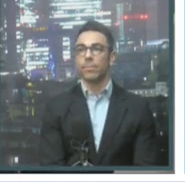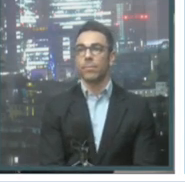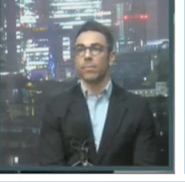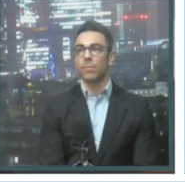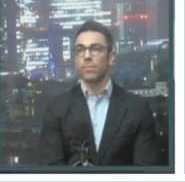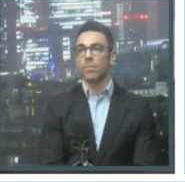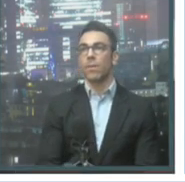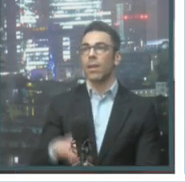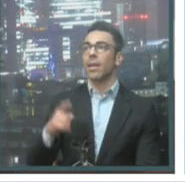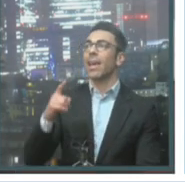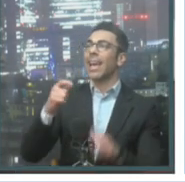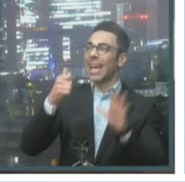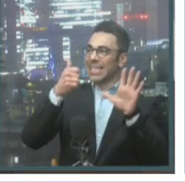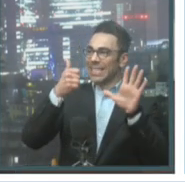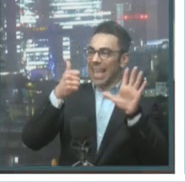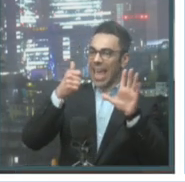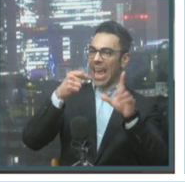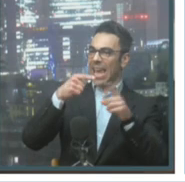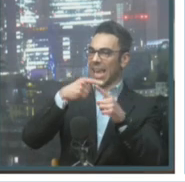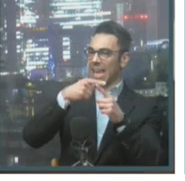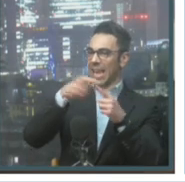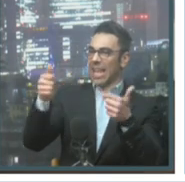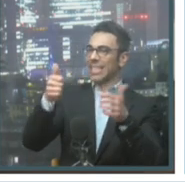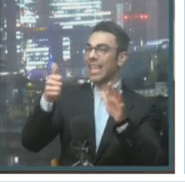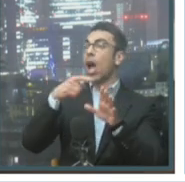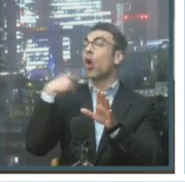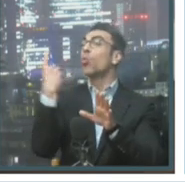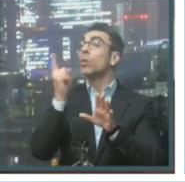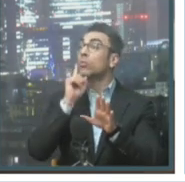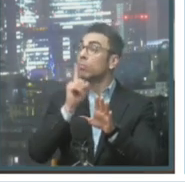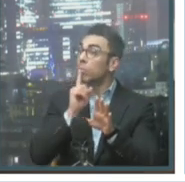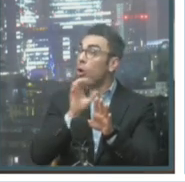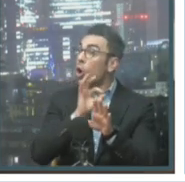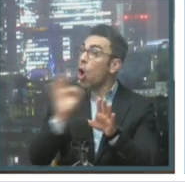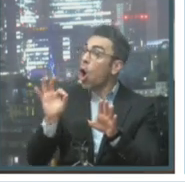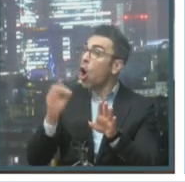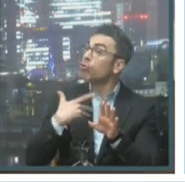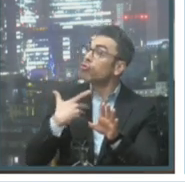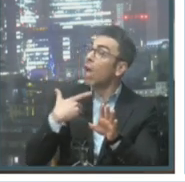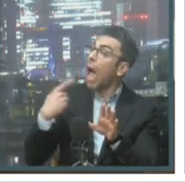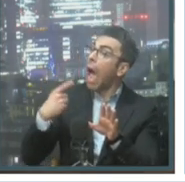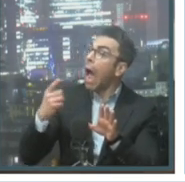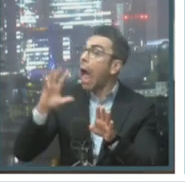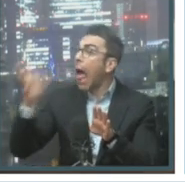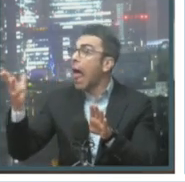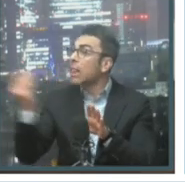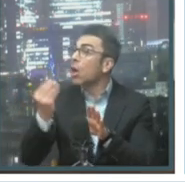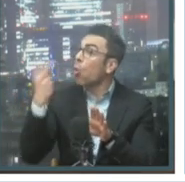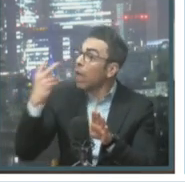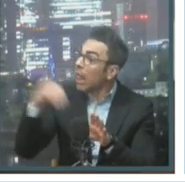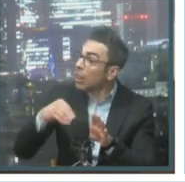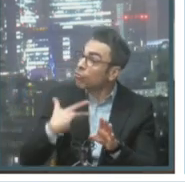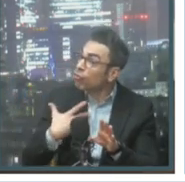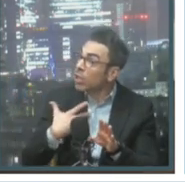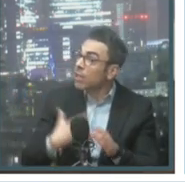tutti e sei i non udenti sono pure avete anche benedette